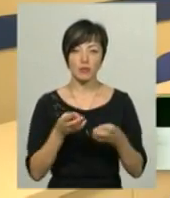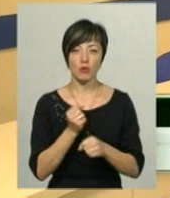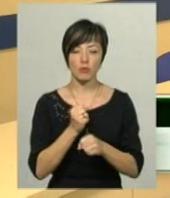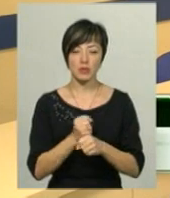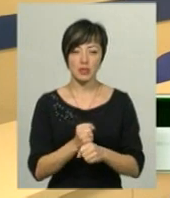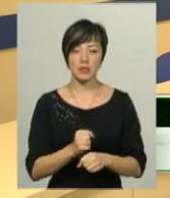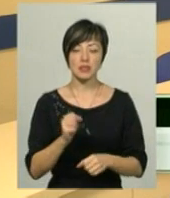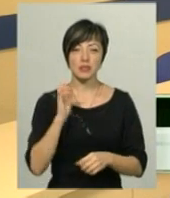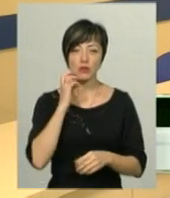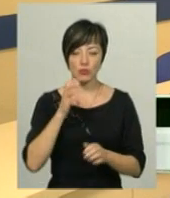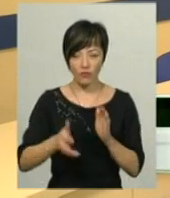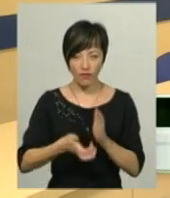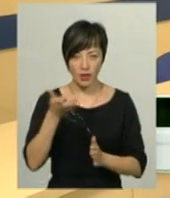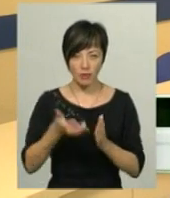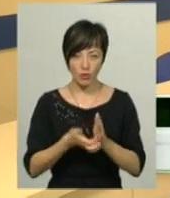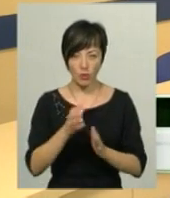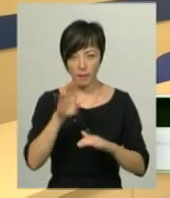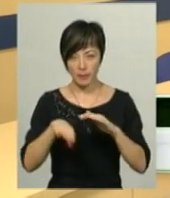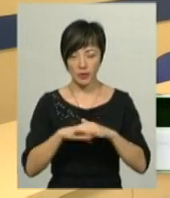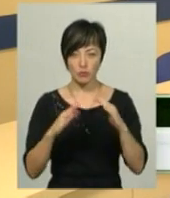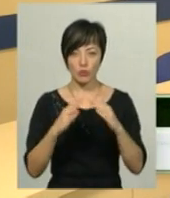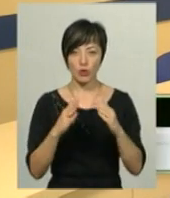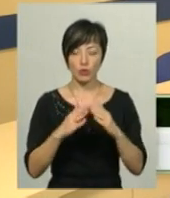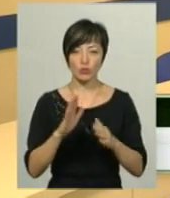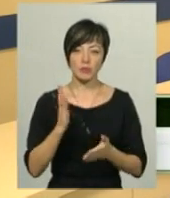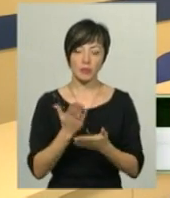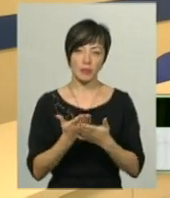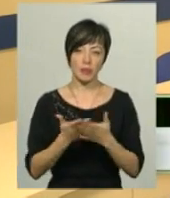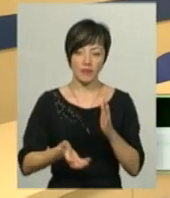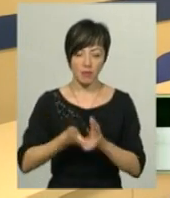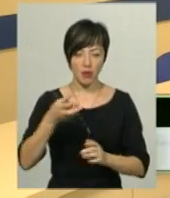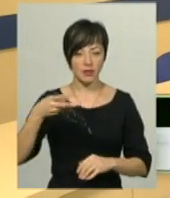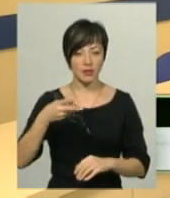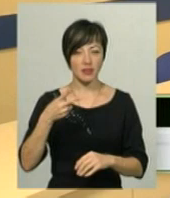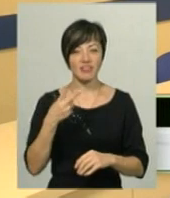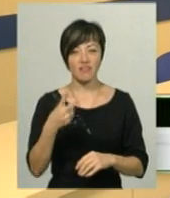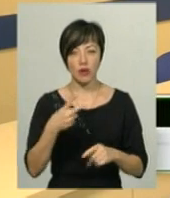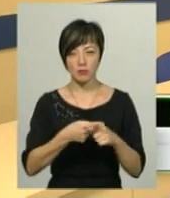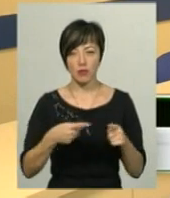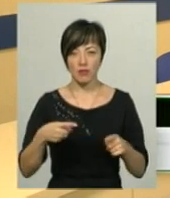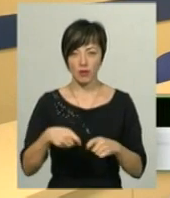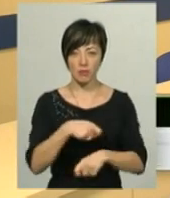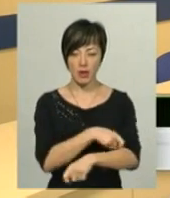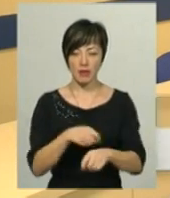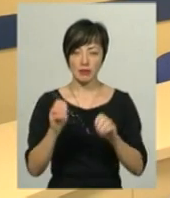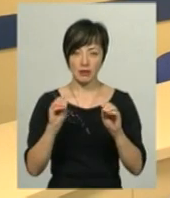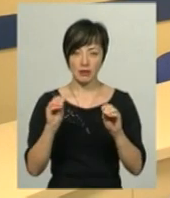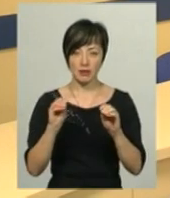серйозну виїмку, особливо під самою спорудою, це майже ми будемо виймати 2,5 метри торфа, насипати